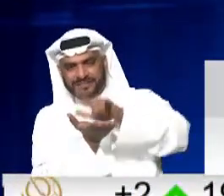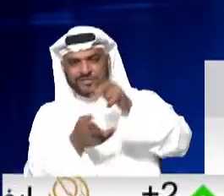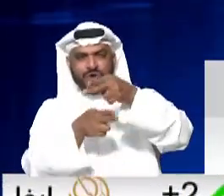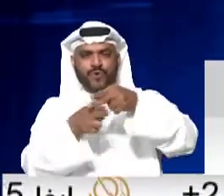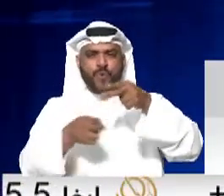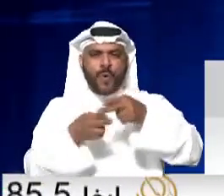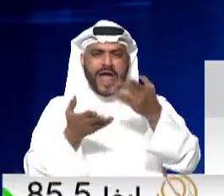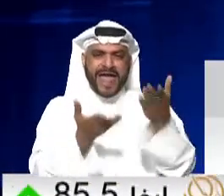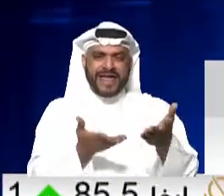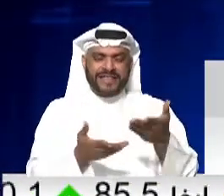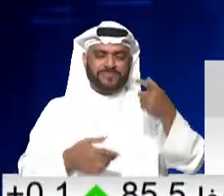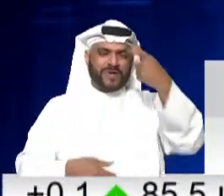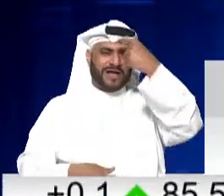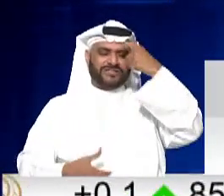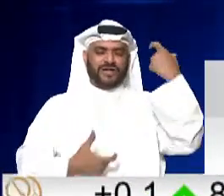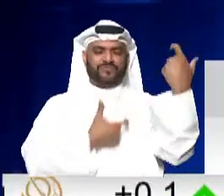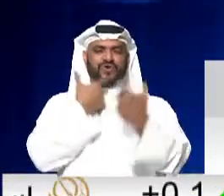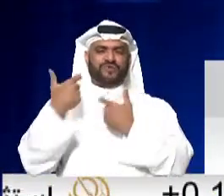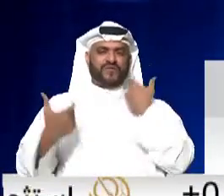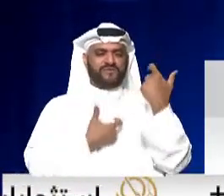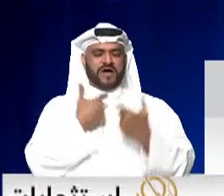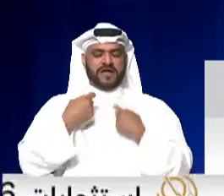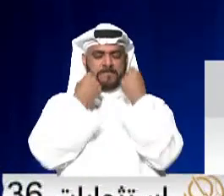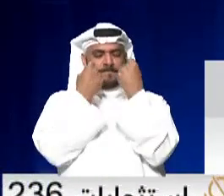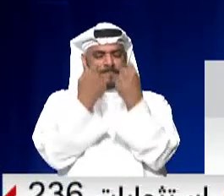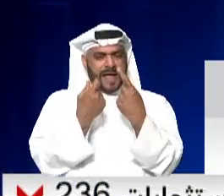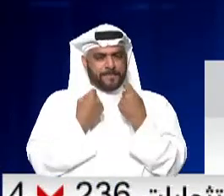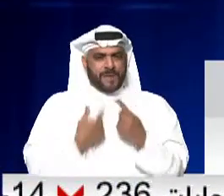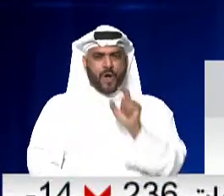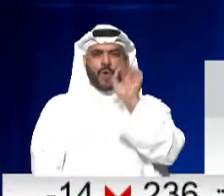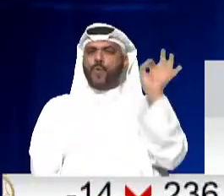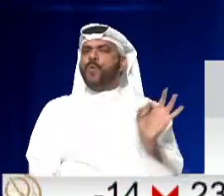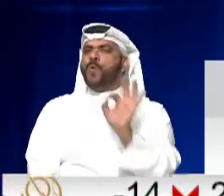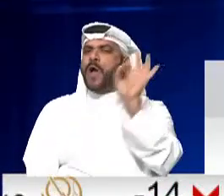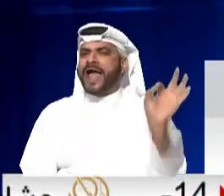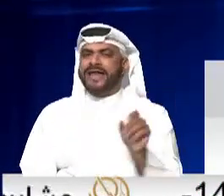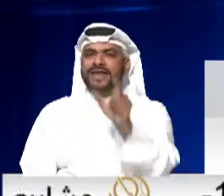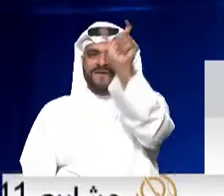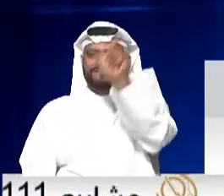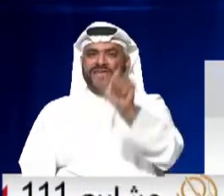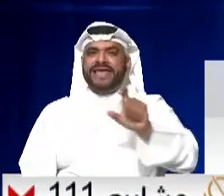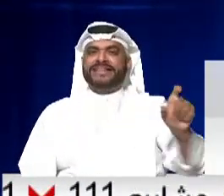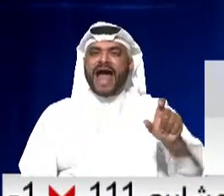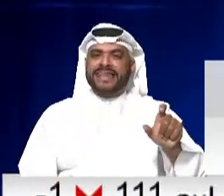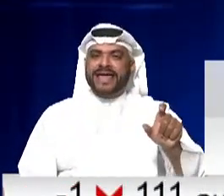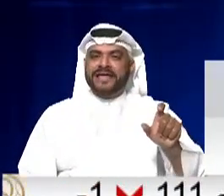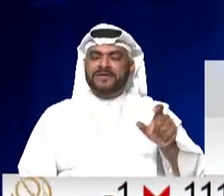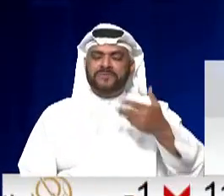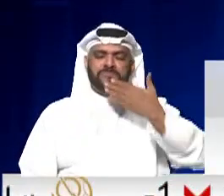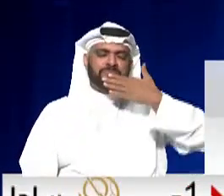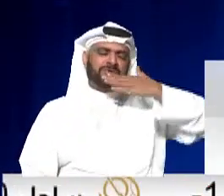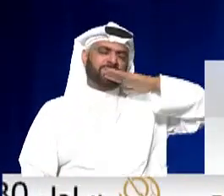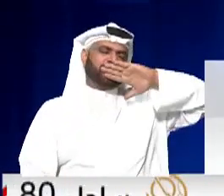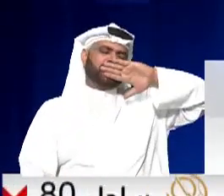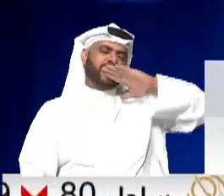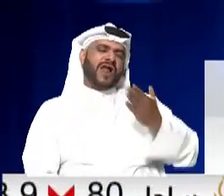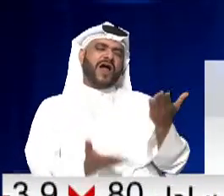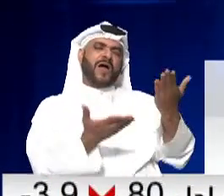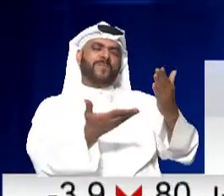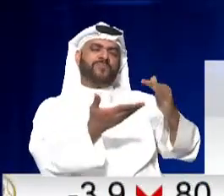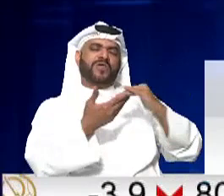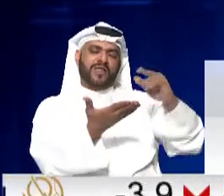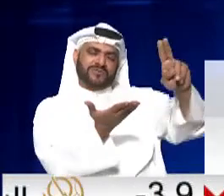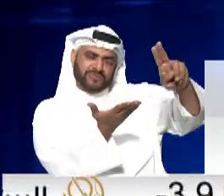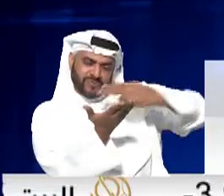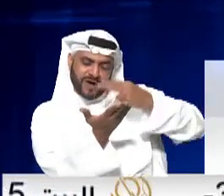بعد قضاء اجازه خاصه في الجمهوريه الايطاليه الصديقه وعلى ما ابداه سموه من فيض